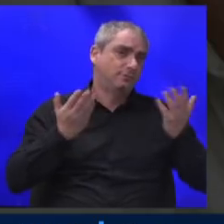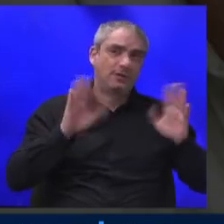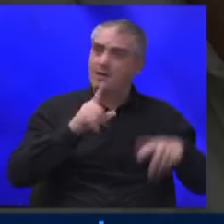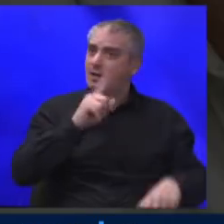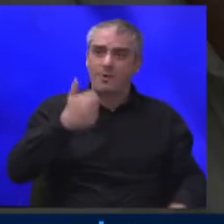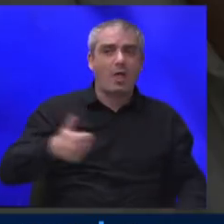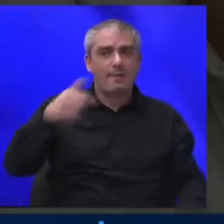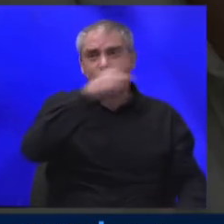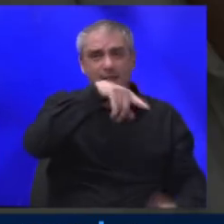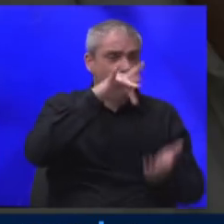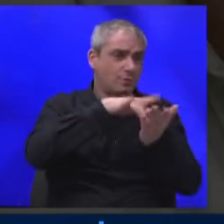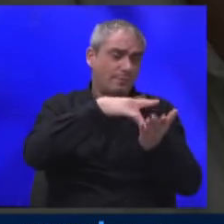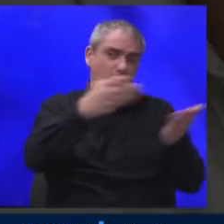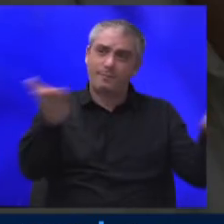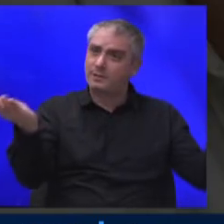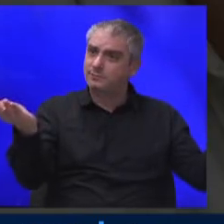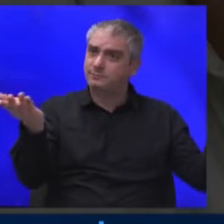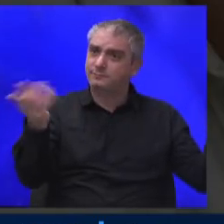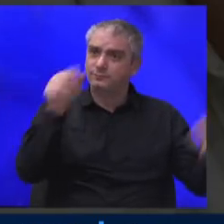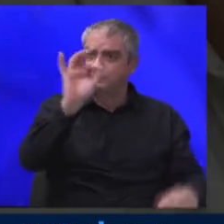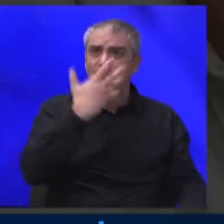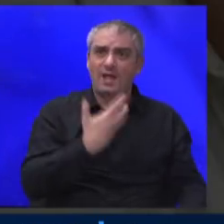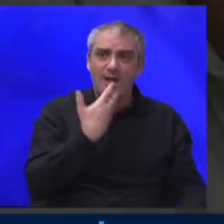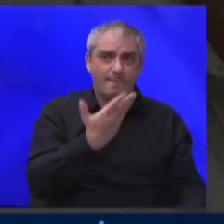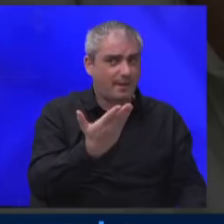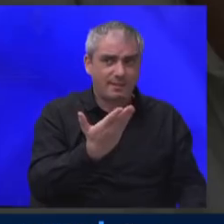לי, אבל גם לא המנהיגות המקומית